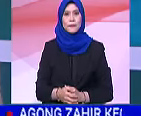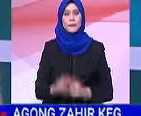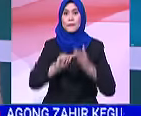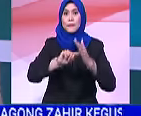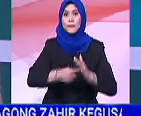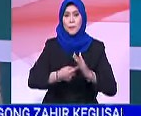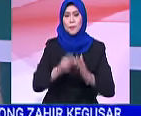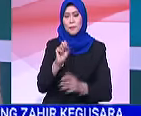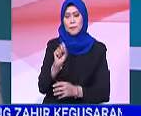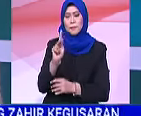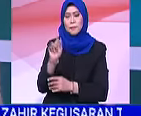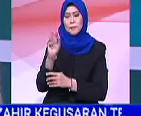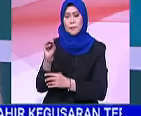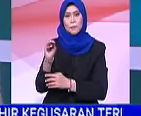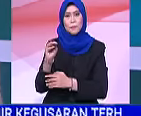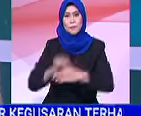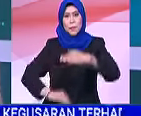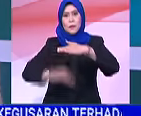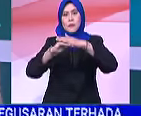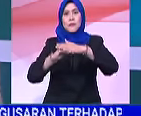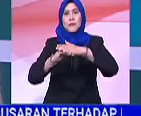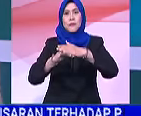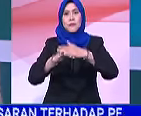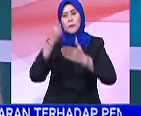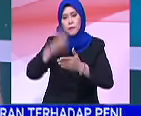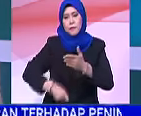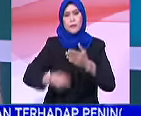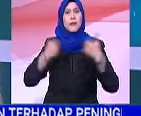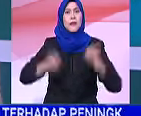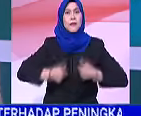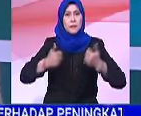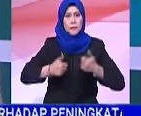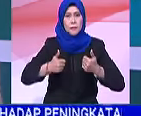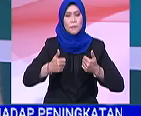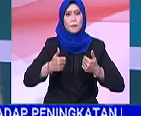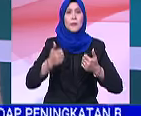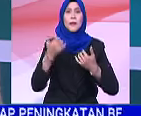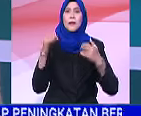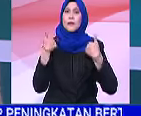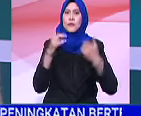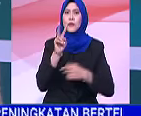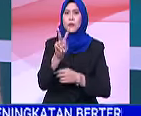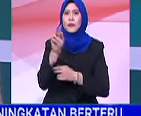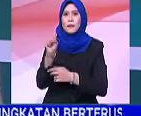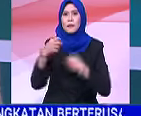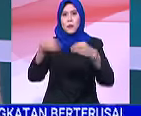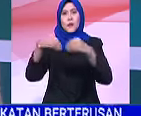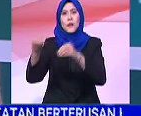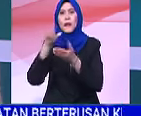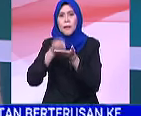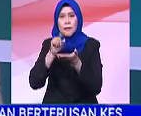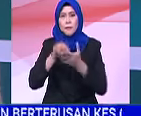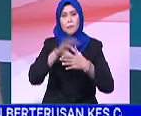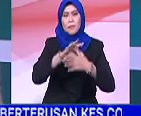Sejak pelaksanaan skim harga maksimum musim perayaan Hari Raya Puasa 2011, hanya 2 kes melibatkan penjualan ayam dan